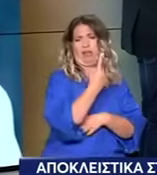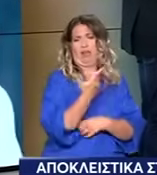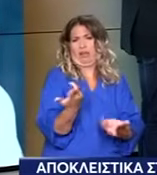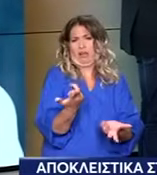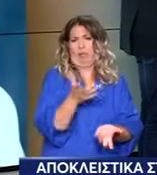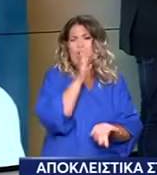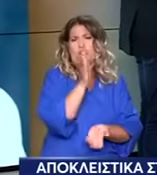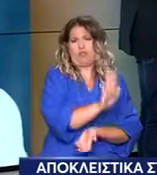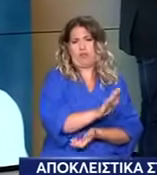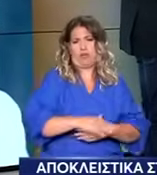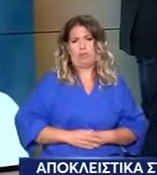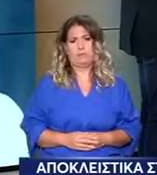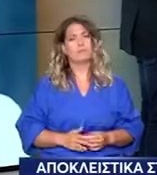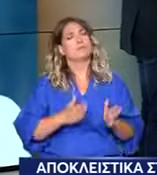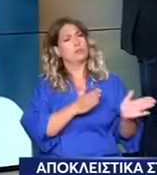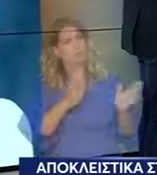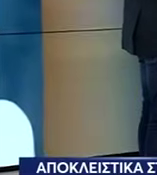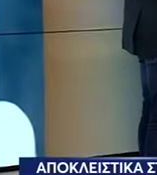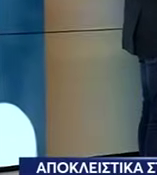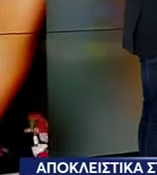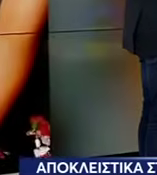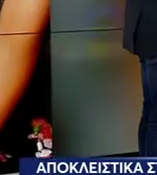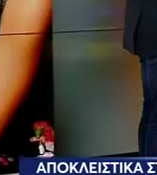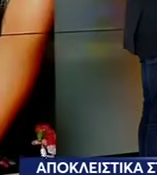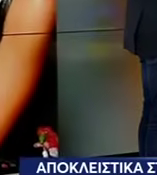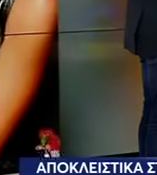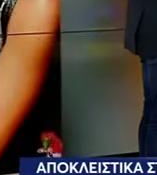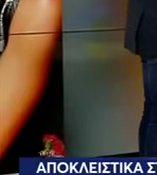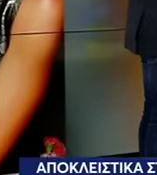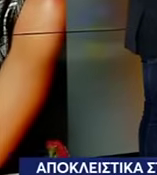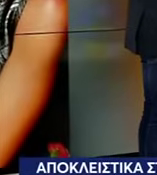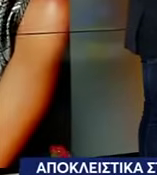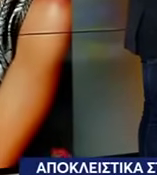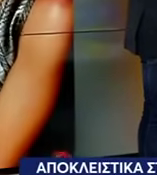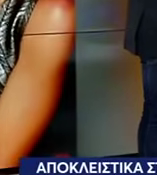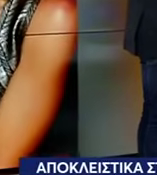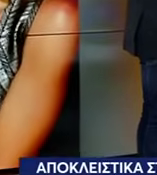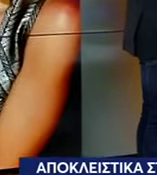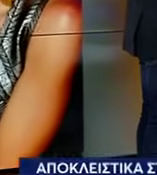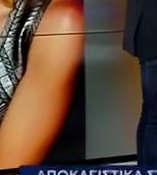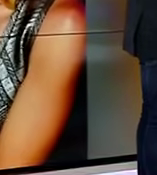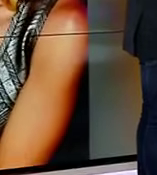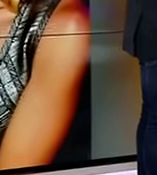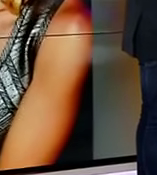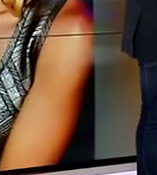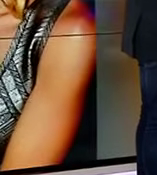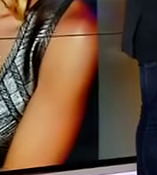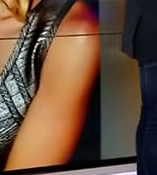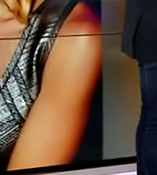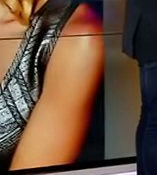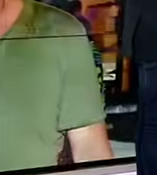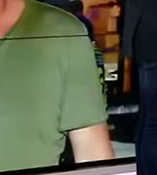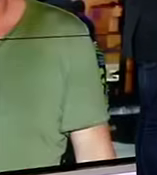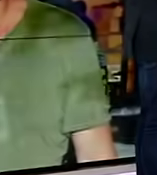έγινε θα ζητήσω να το σχολιάσει και ο κύριος Παπαδόπουλος. Ξέραμε, το λέγαμε μέχρι πριν από δευτερόλεπτα, ότι αύριο το πρωί